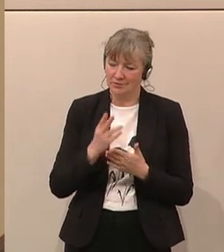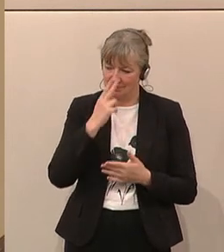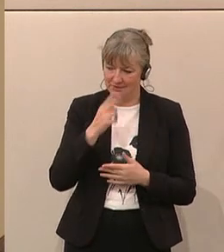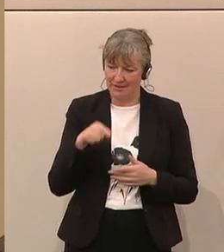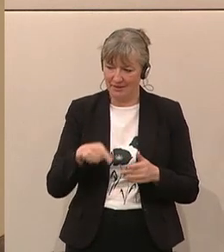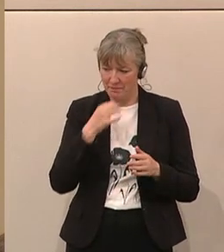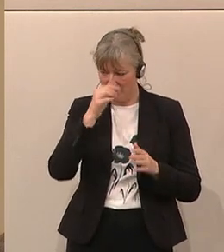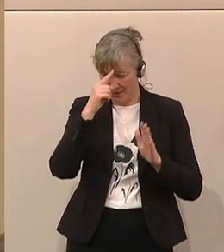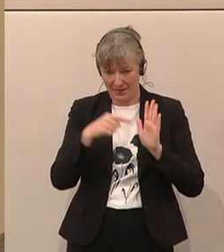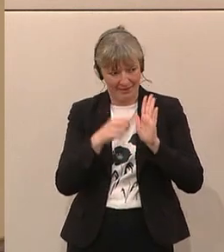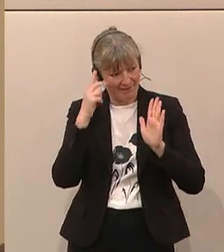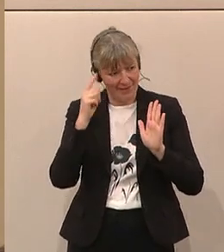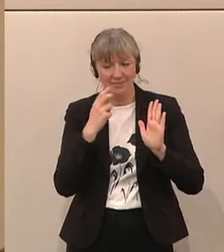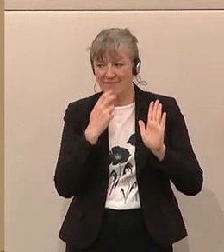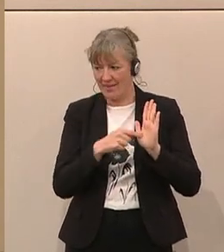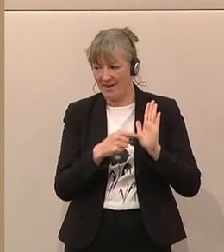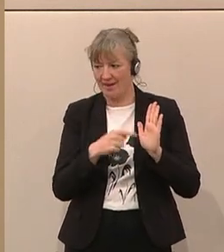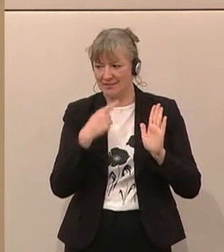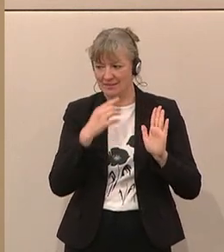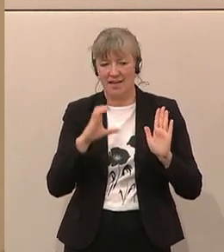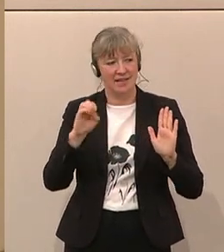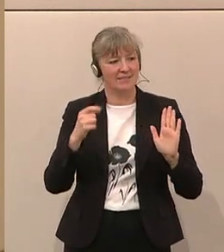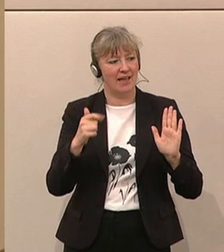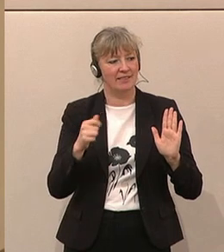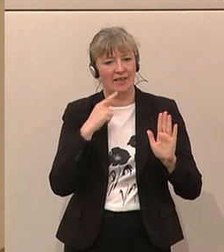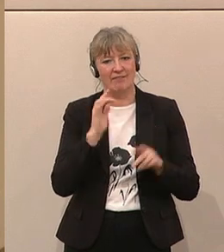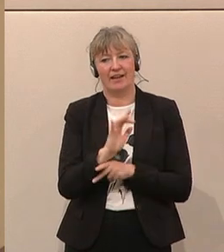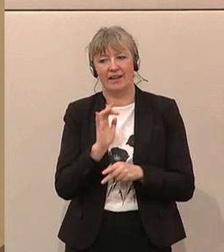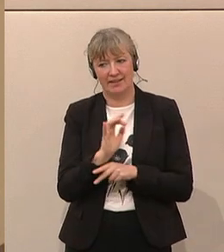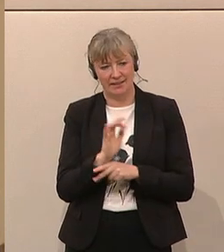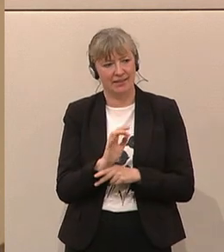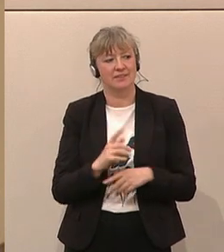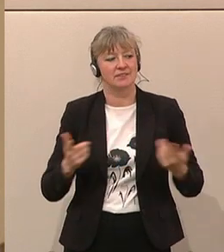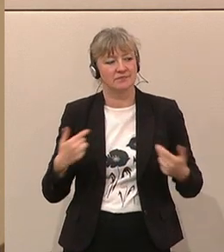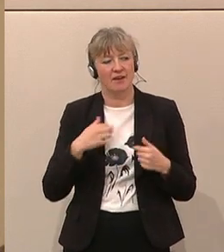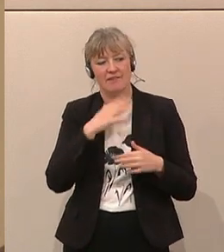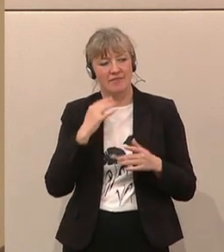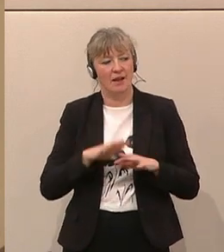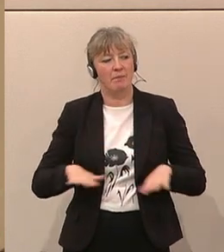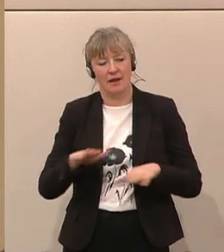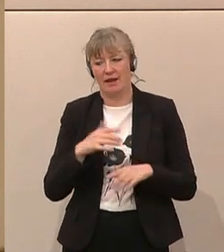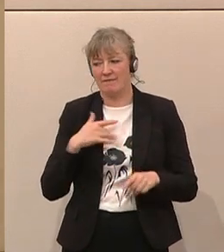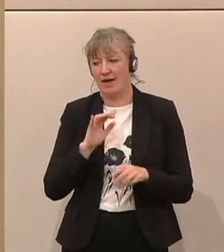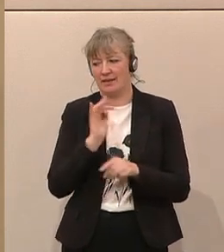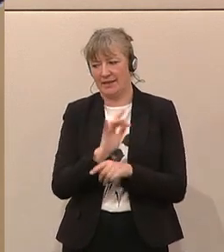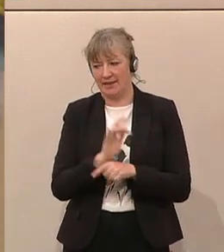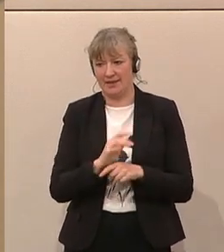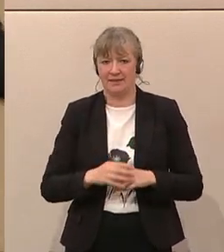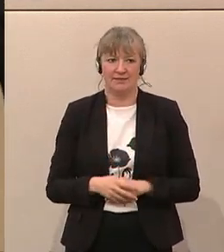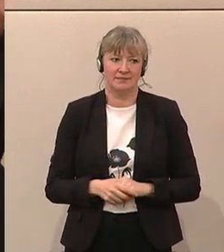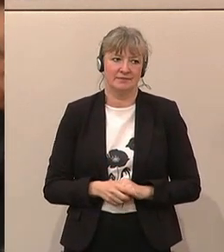Sie erkennen sich auf diesem Bild. Denn hier sahen Sie CETA noch sehr, sehr kritisch und waren in vielen Bereichen dagegen.